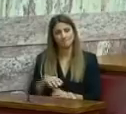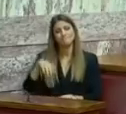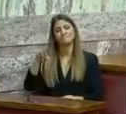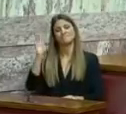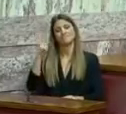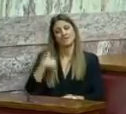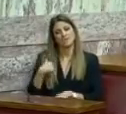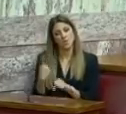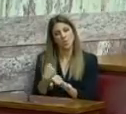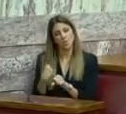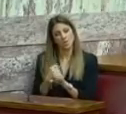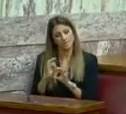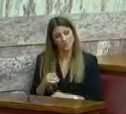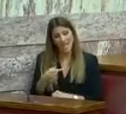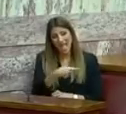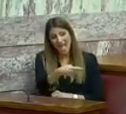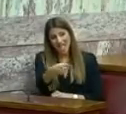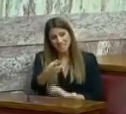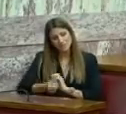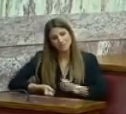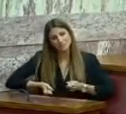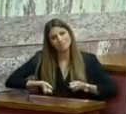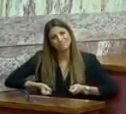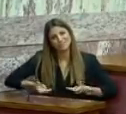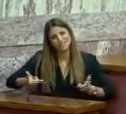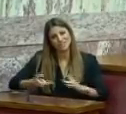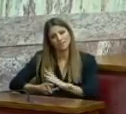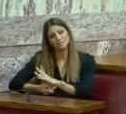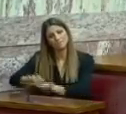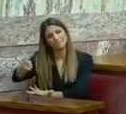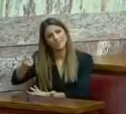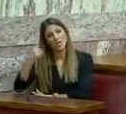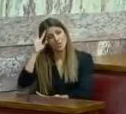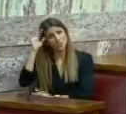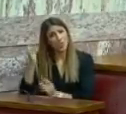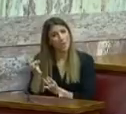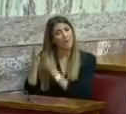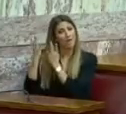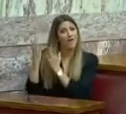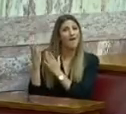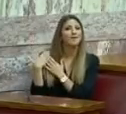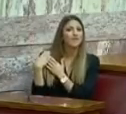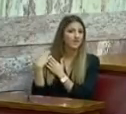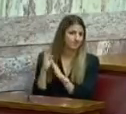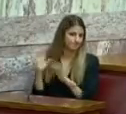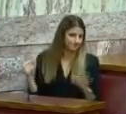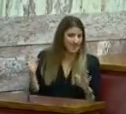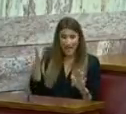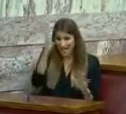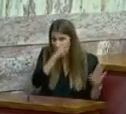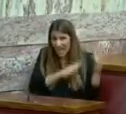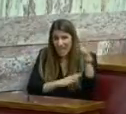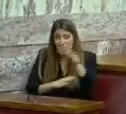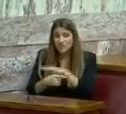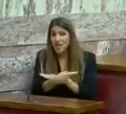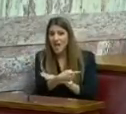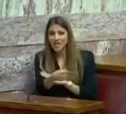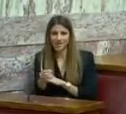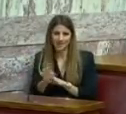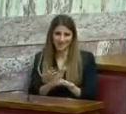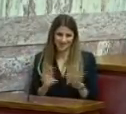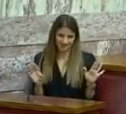Το σκάσατε στην πραγματικότητα. Για να μην αντιμετωπίσετε τις ευθύνες. Επαρκής ο δικονομικός σας λόγος,